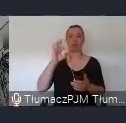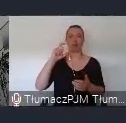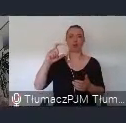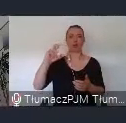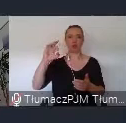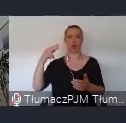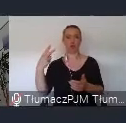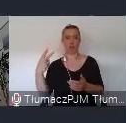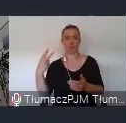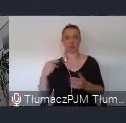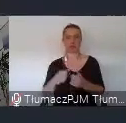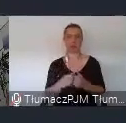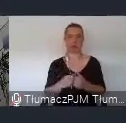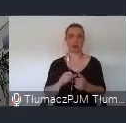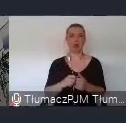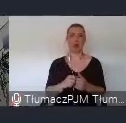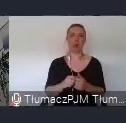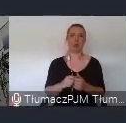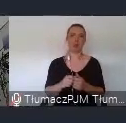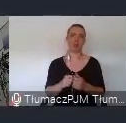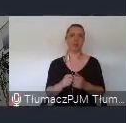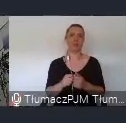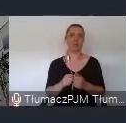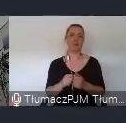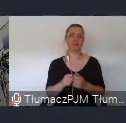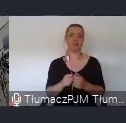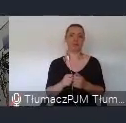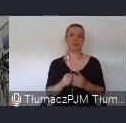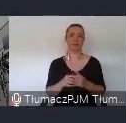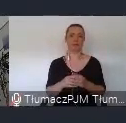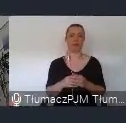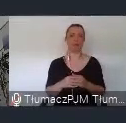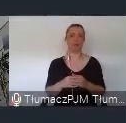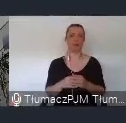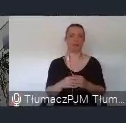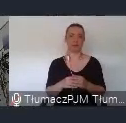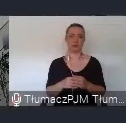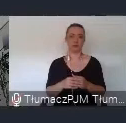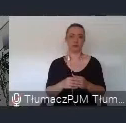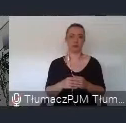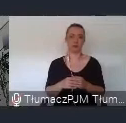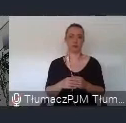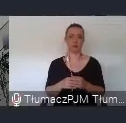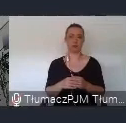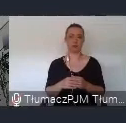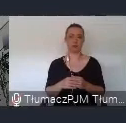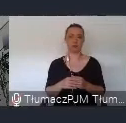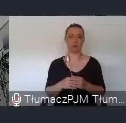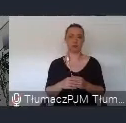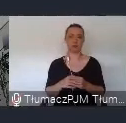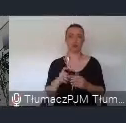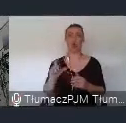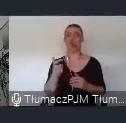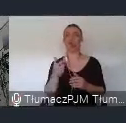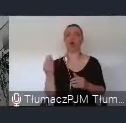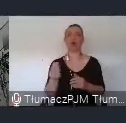skompensowanie tego, co ewentualnie w środowisku naturalnym będziemy musieli wyemitować. No i to, co chyba jest dla